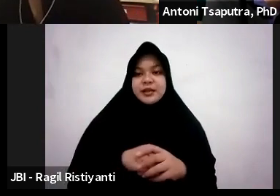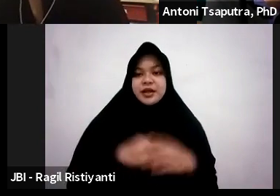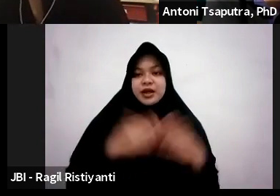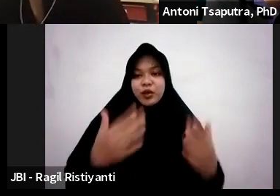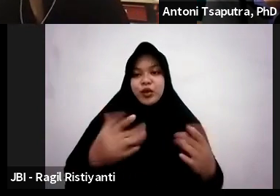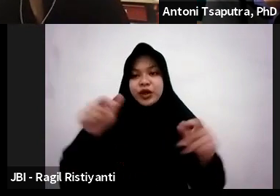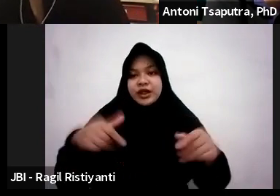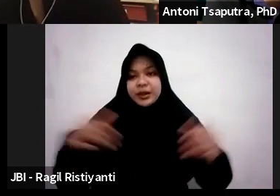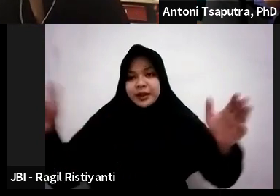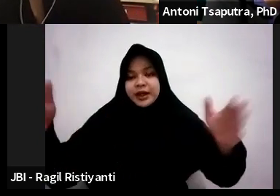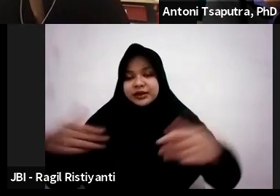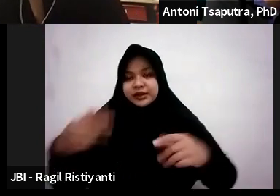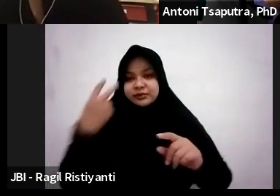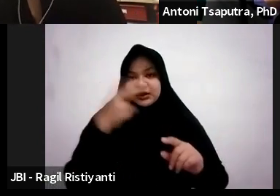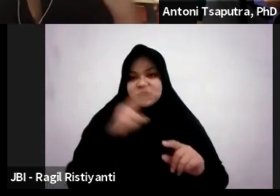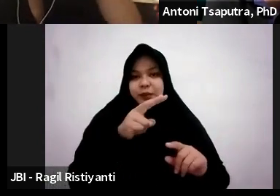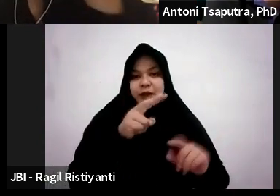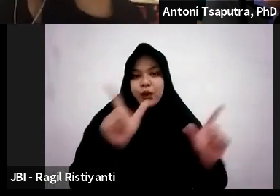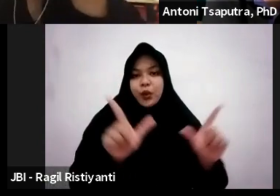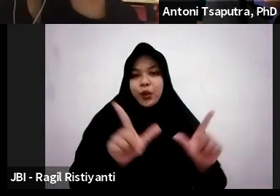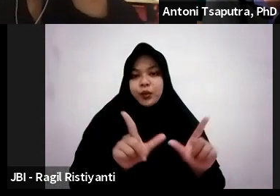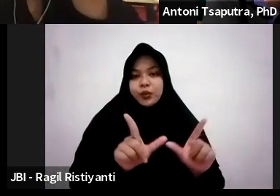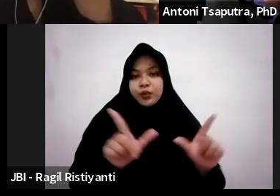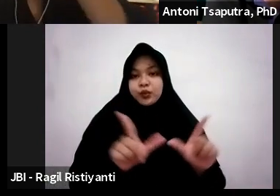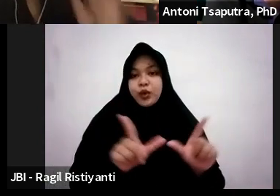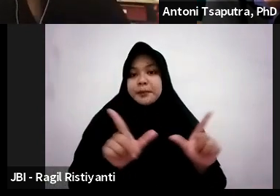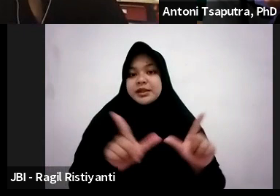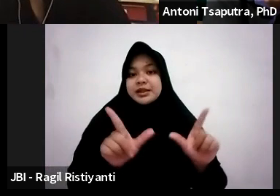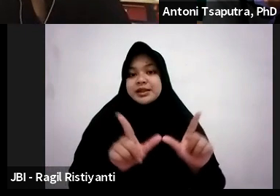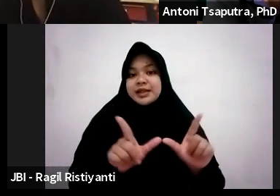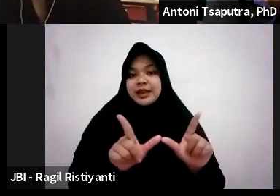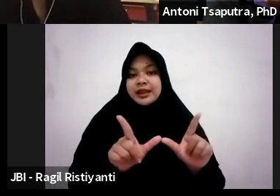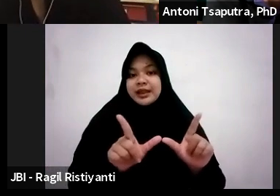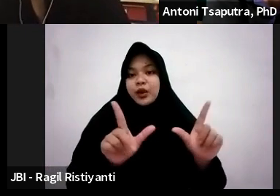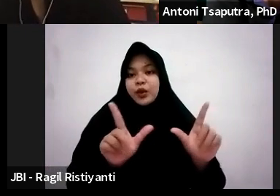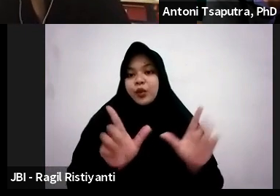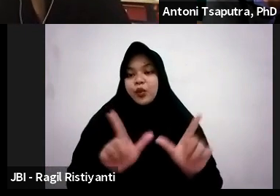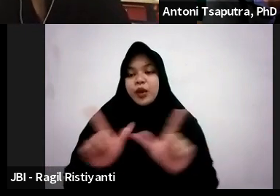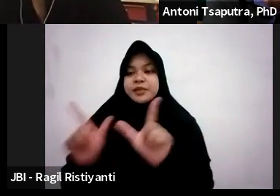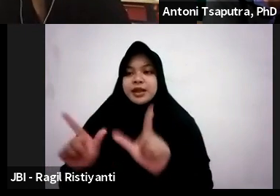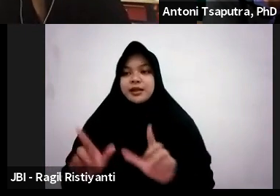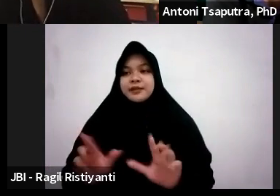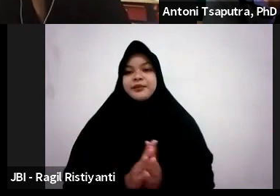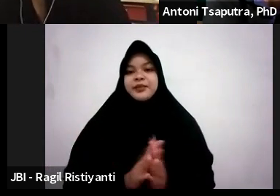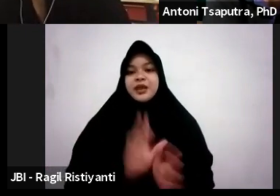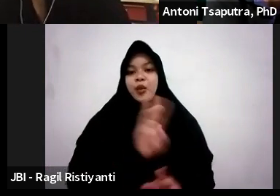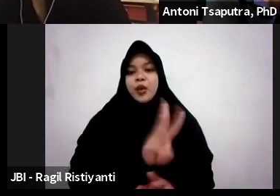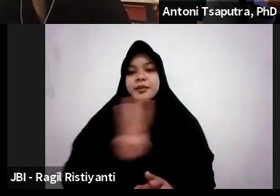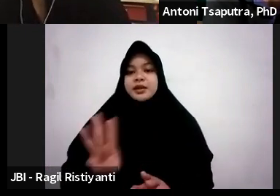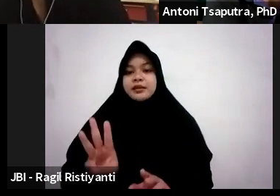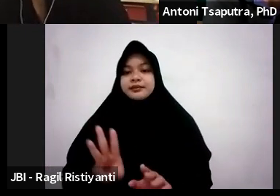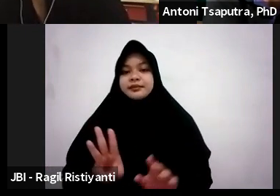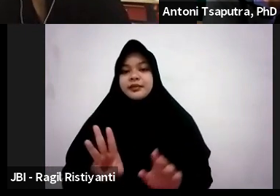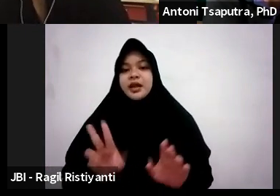itu dengan mengajak mereka untuk melihat website sejauh Um langkah.com kemudian juga bisa follow Facebooknya sejauh